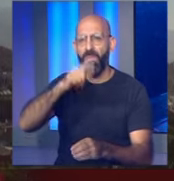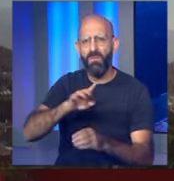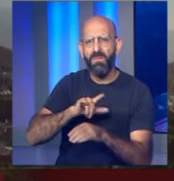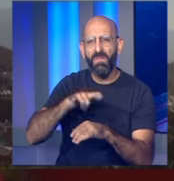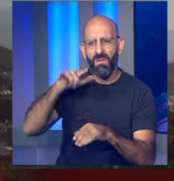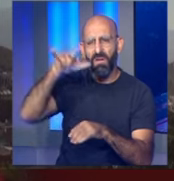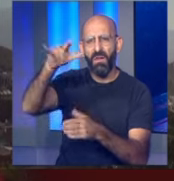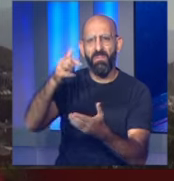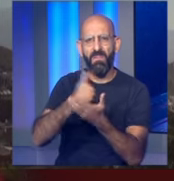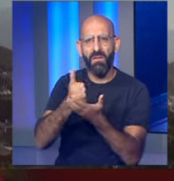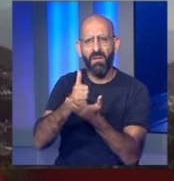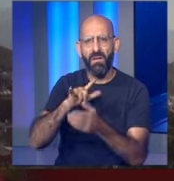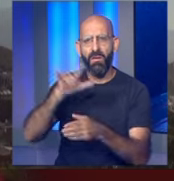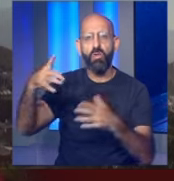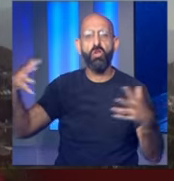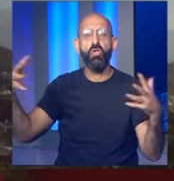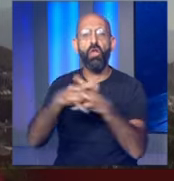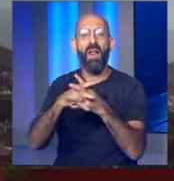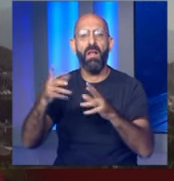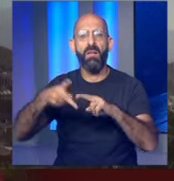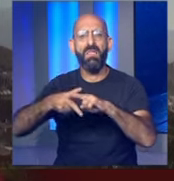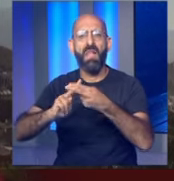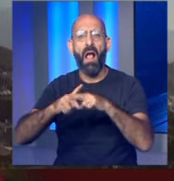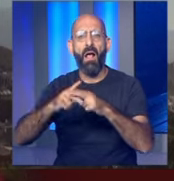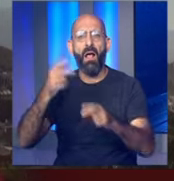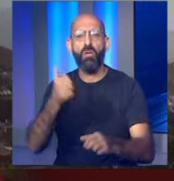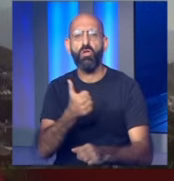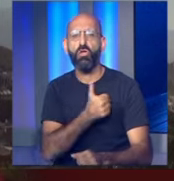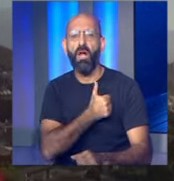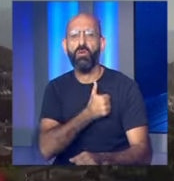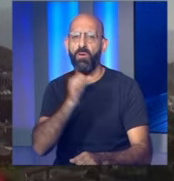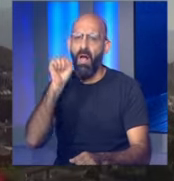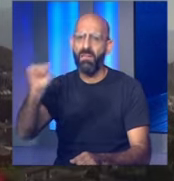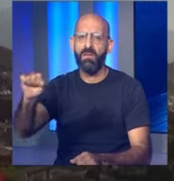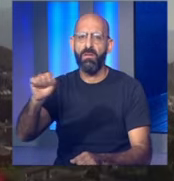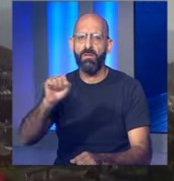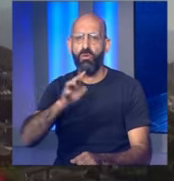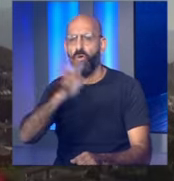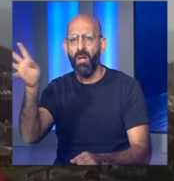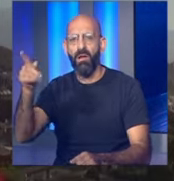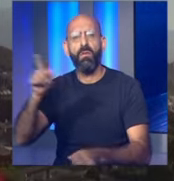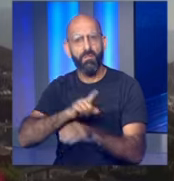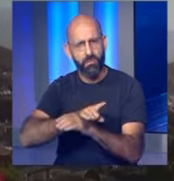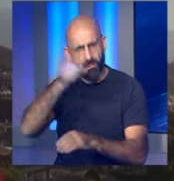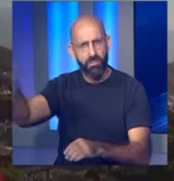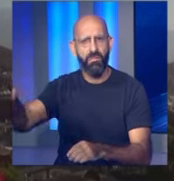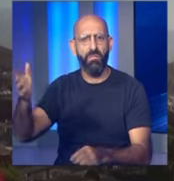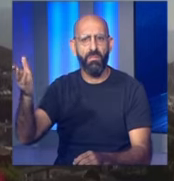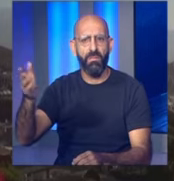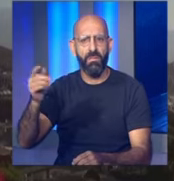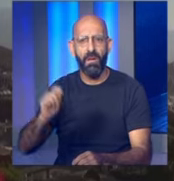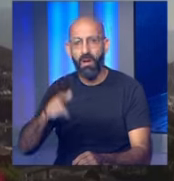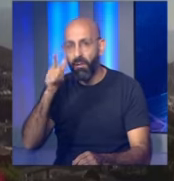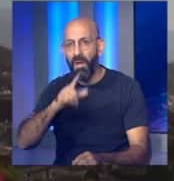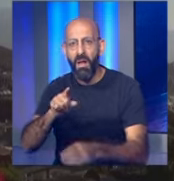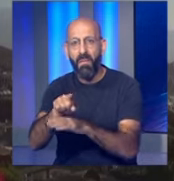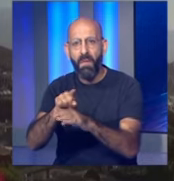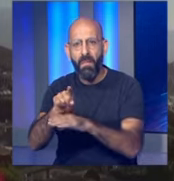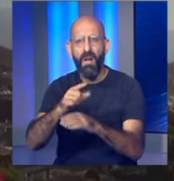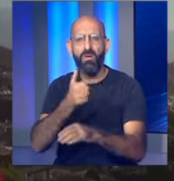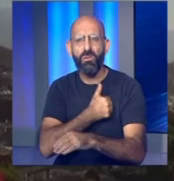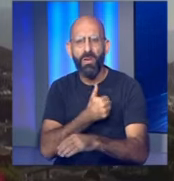المطلي. حزب الله هاجم بمسيرة انقضاضية شركة يوديفات للصناعات العسكرية جنوب شرق عكا، وأعلن